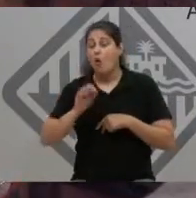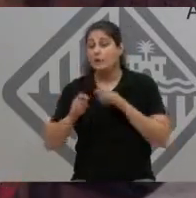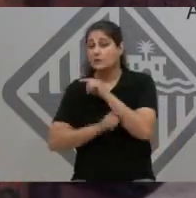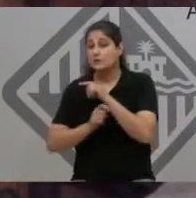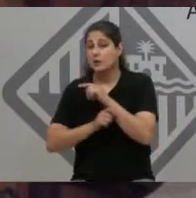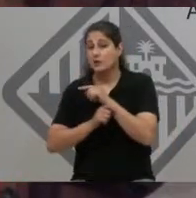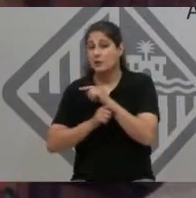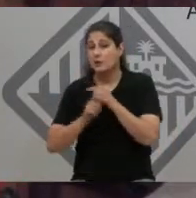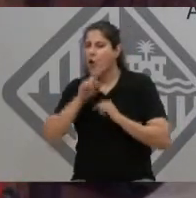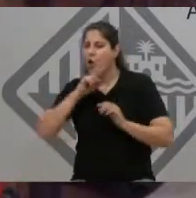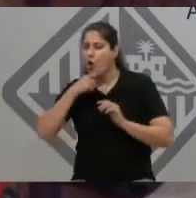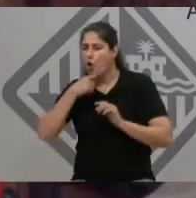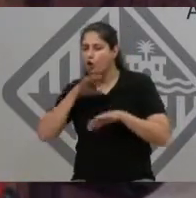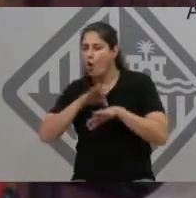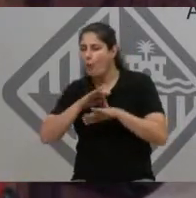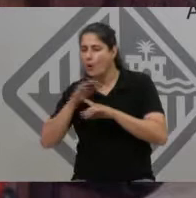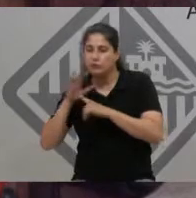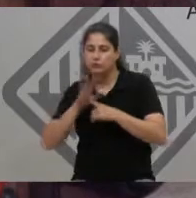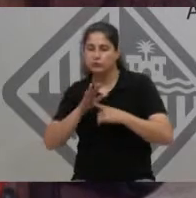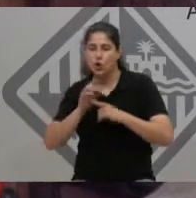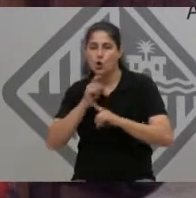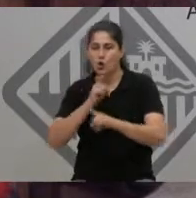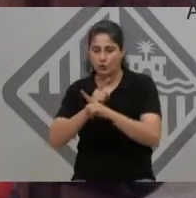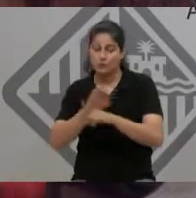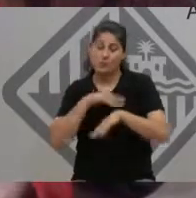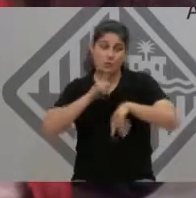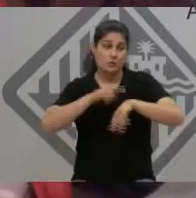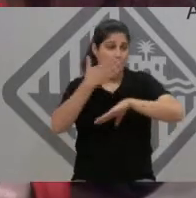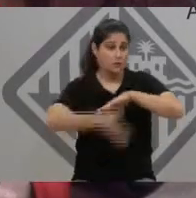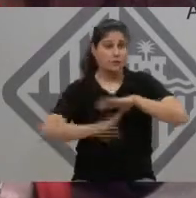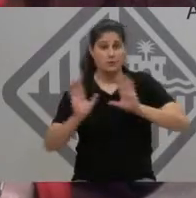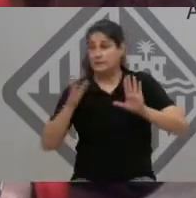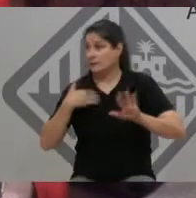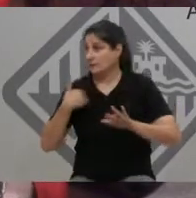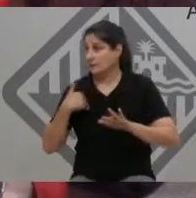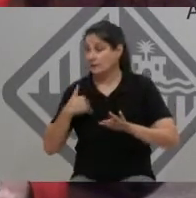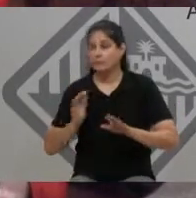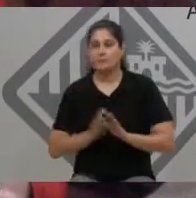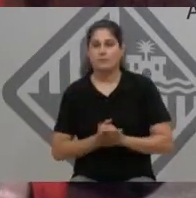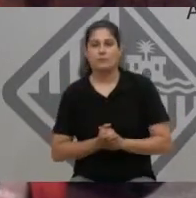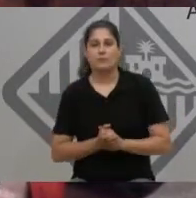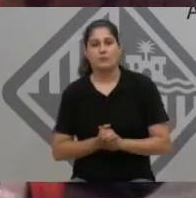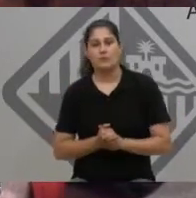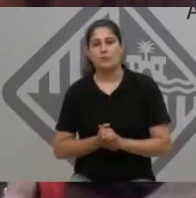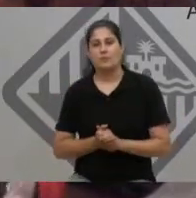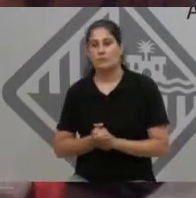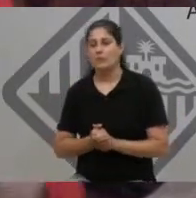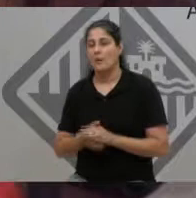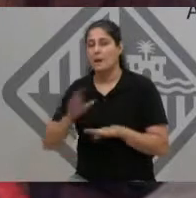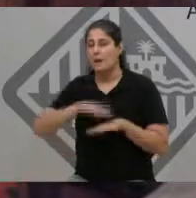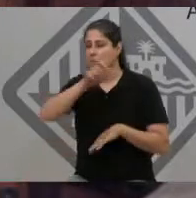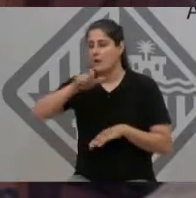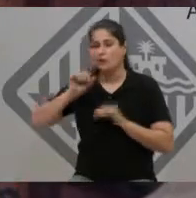el que volem és consolidar amb aquest espai de trobada... Vaig acabant, senyora Borràs. Estic. I les persones migrades